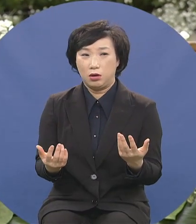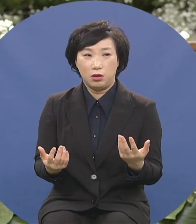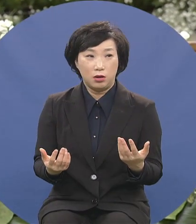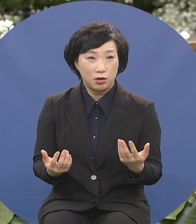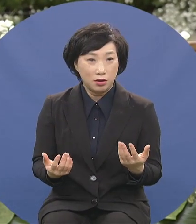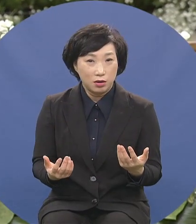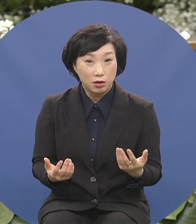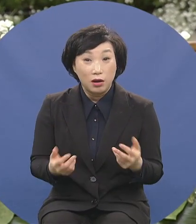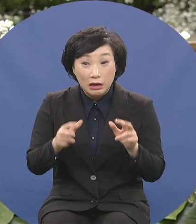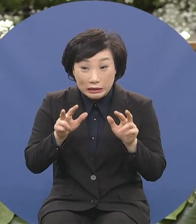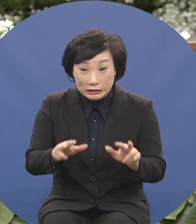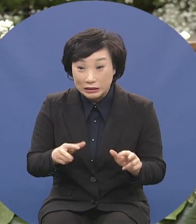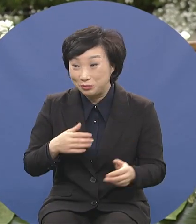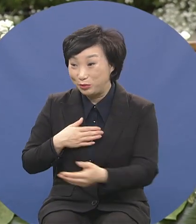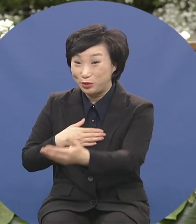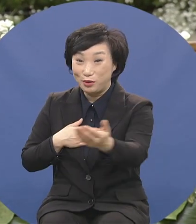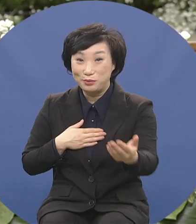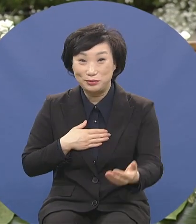지금